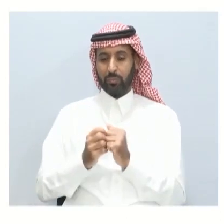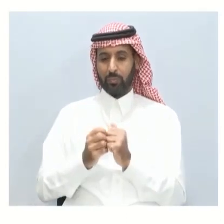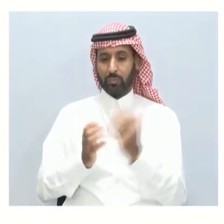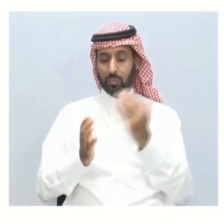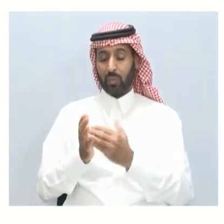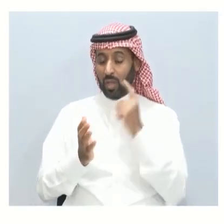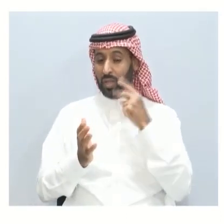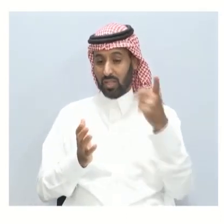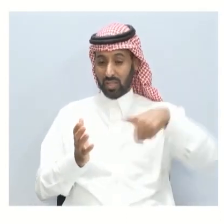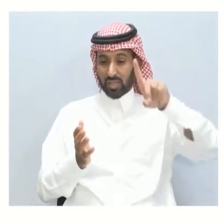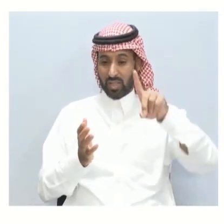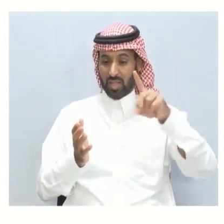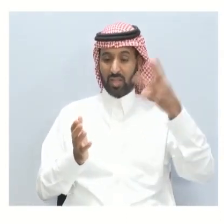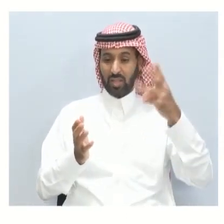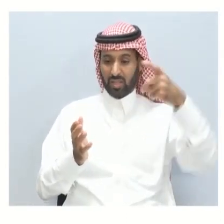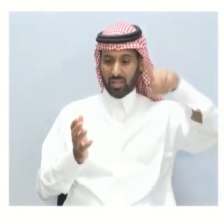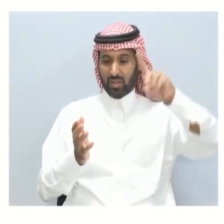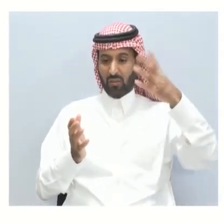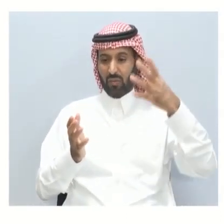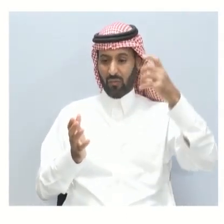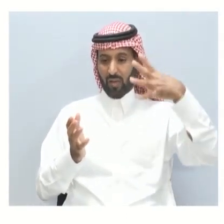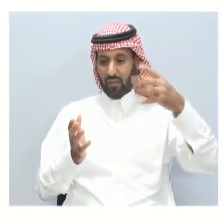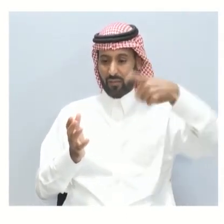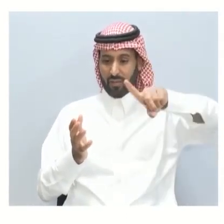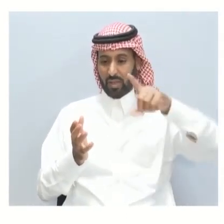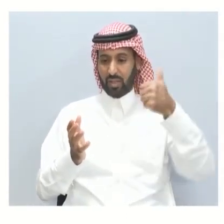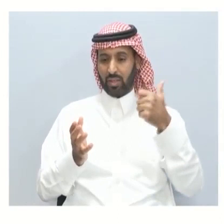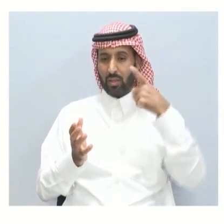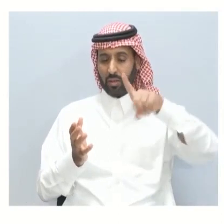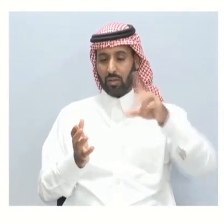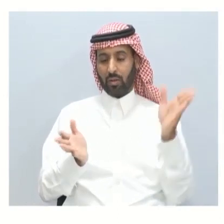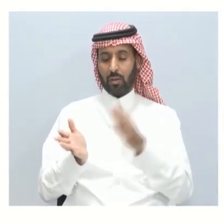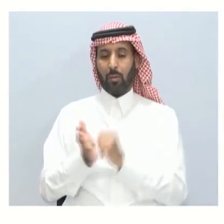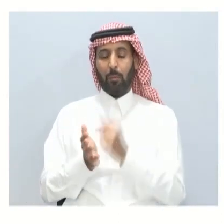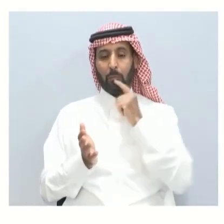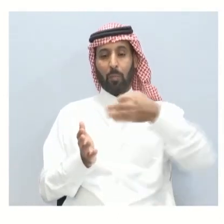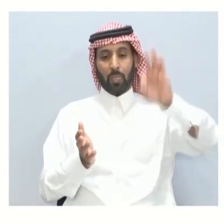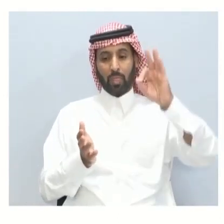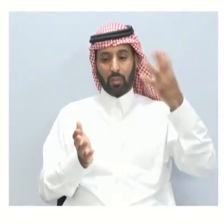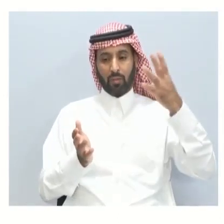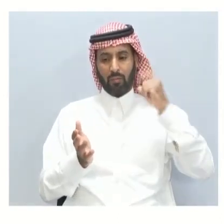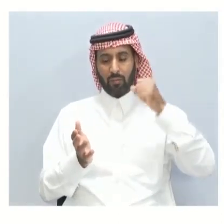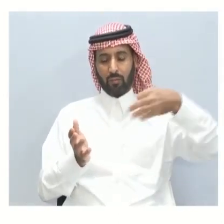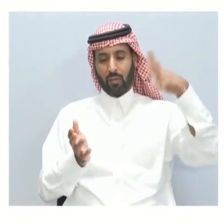بالنسبه لفئه الدي 3 دي 4 دي 5 دي 6 دي وايضا لفئه